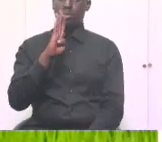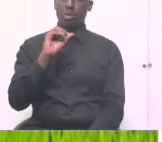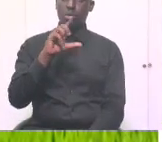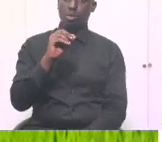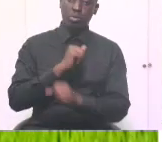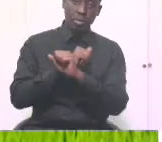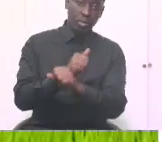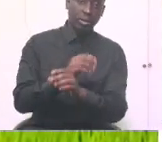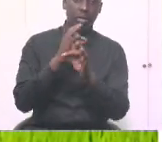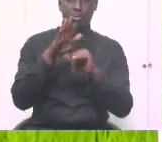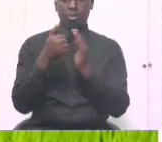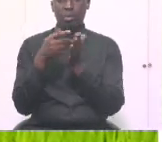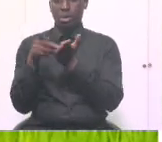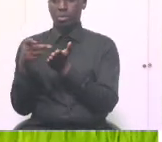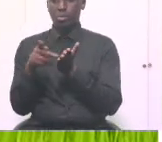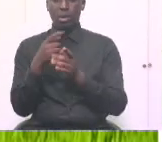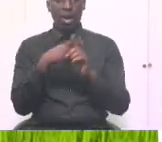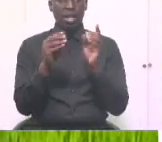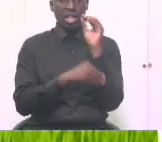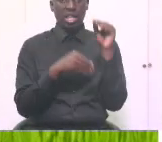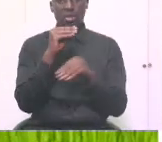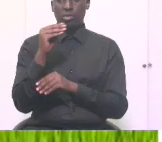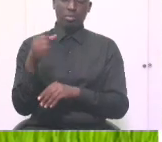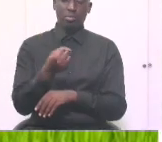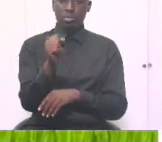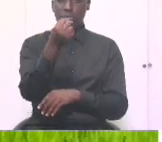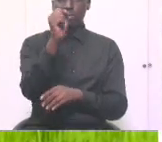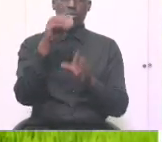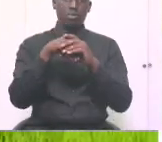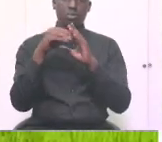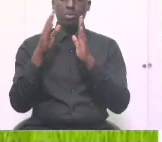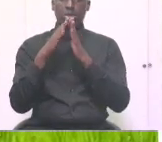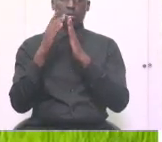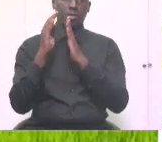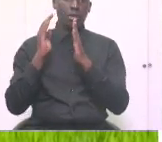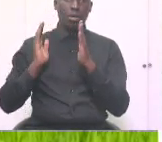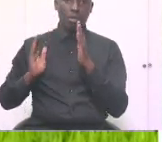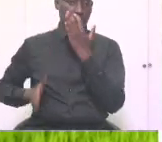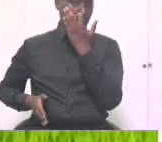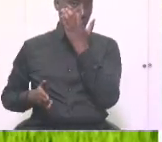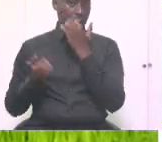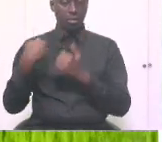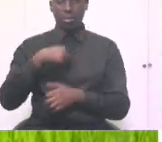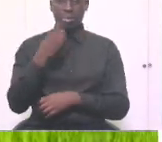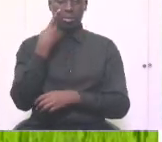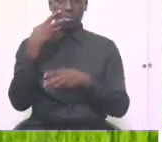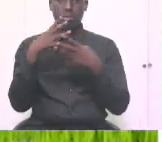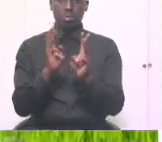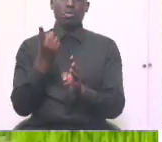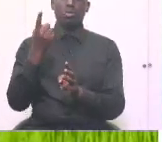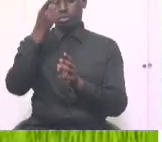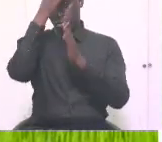zivuyemo zibarishirwa, ariko inkende zirirwa zizerera muri uyu mujyi wa Huye. Ntabwo tubona uburyo